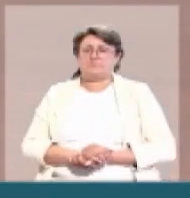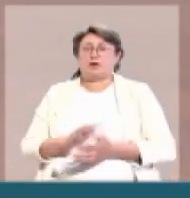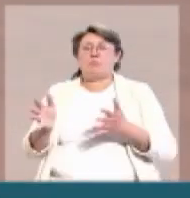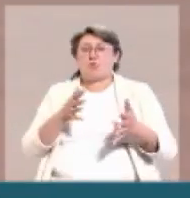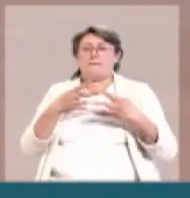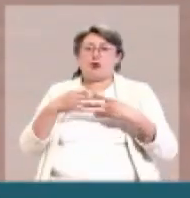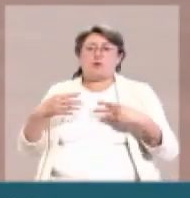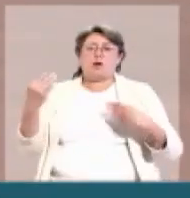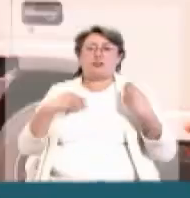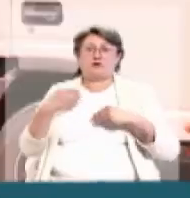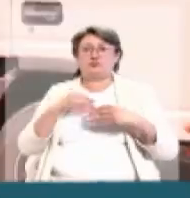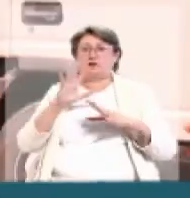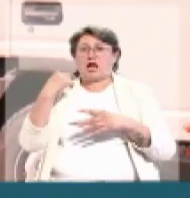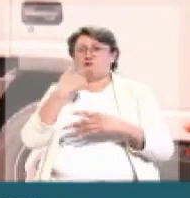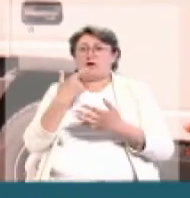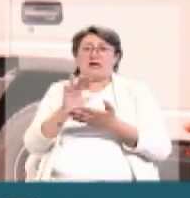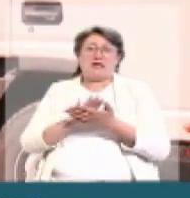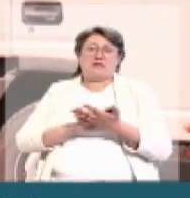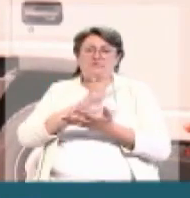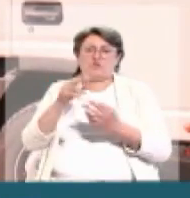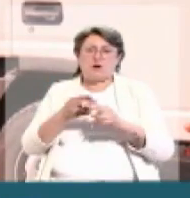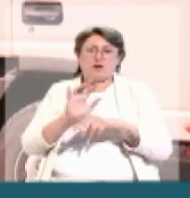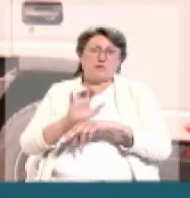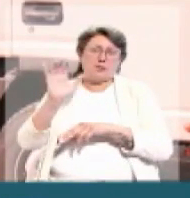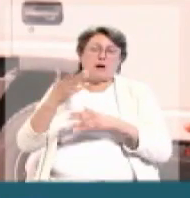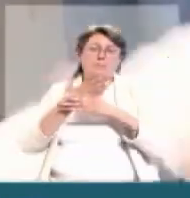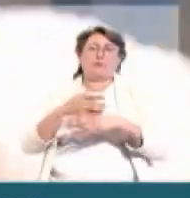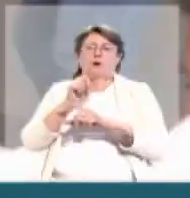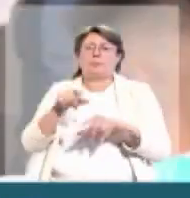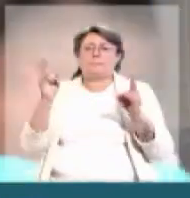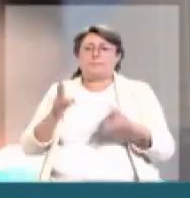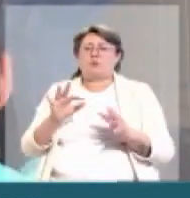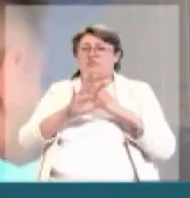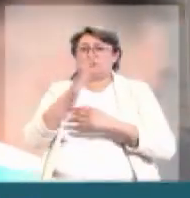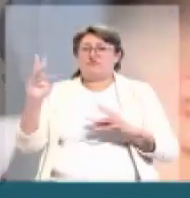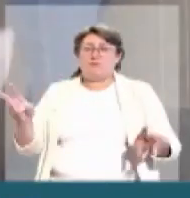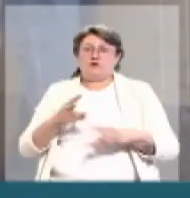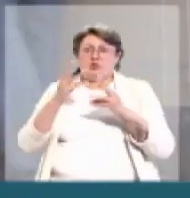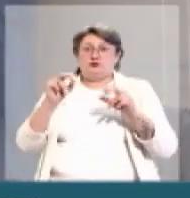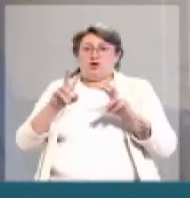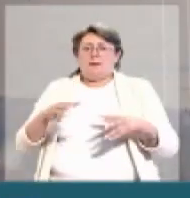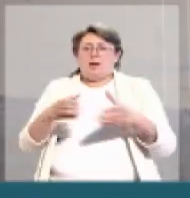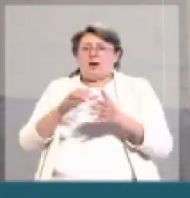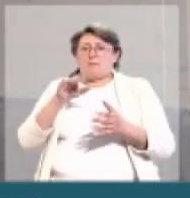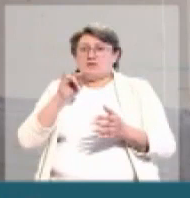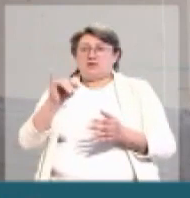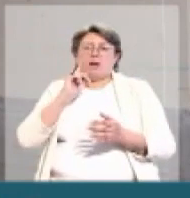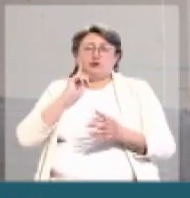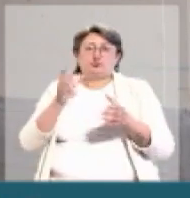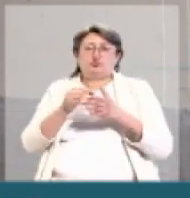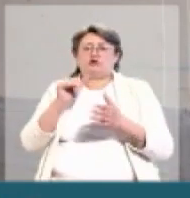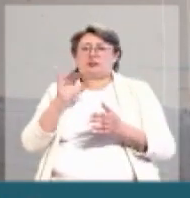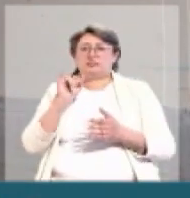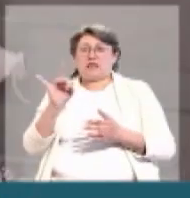Мука, макароны, одежда и средства личной гигиены – все это отправится на помощь людям, пострадавшим от лесного пожара. Члены партии «Манаты» молодежного крыла